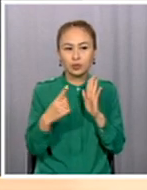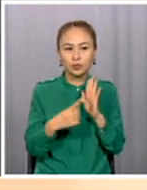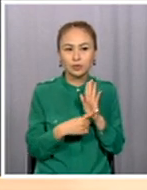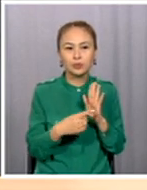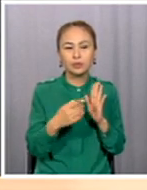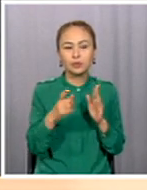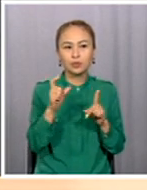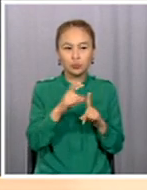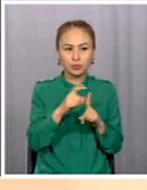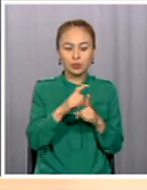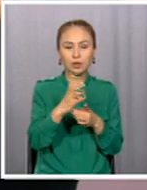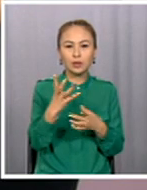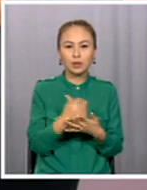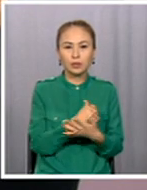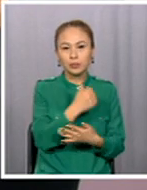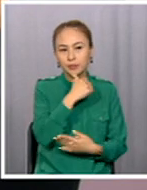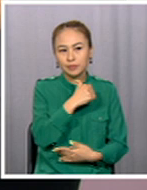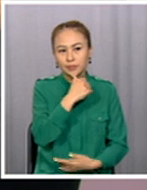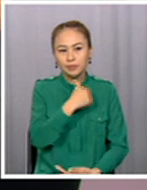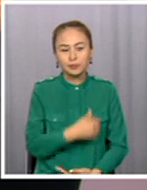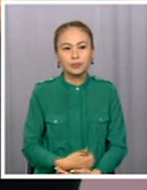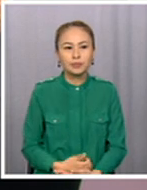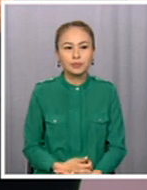сөздерді тауып көріңдер.